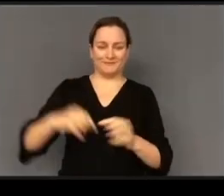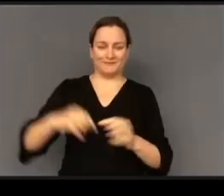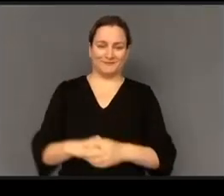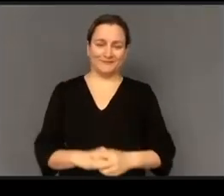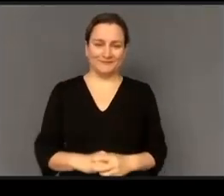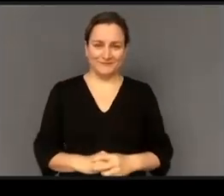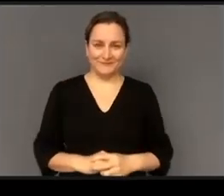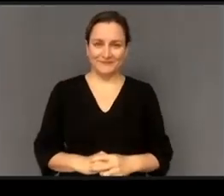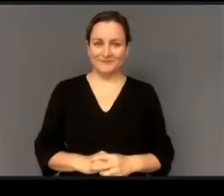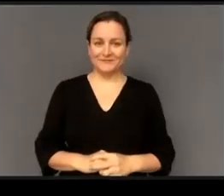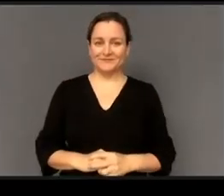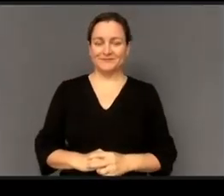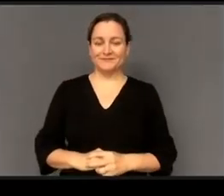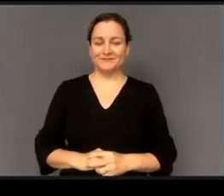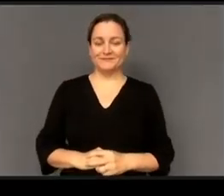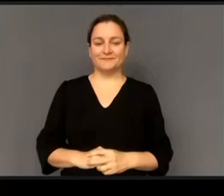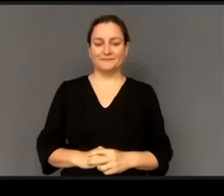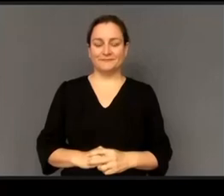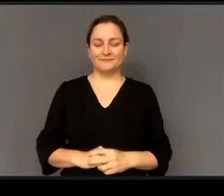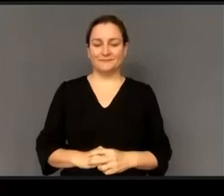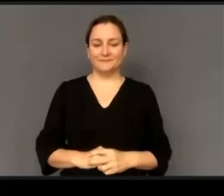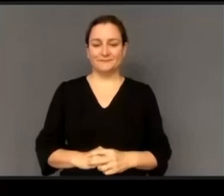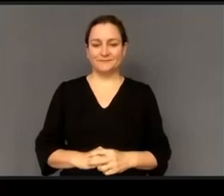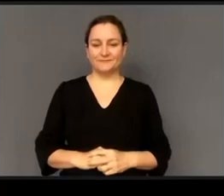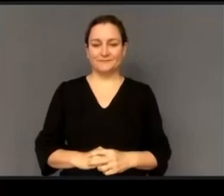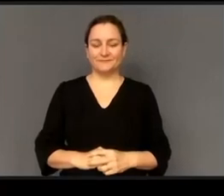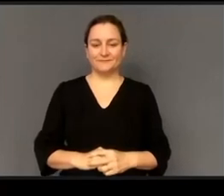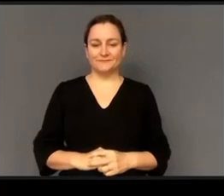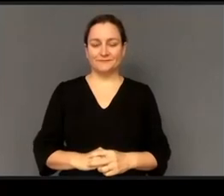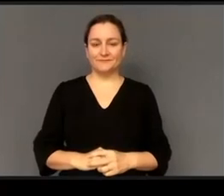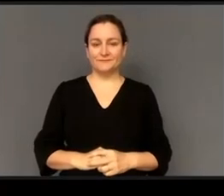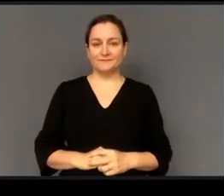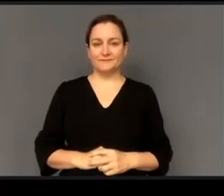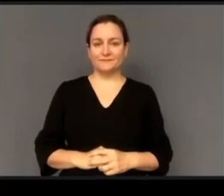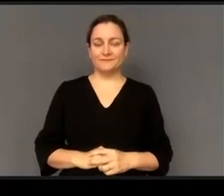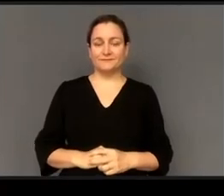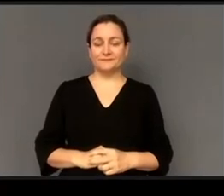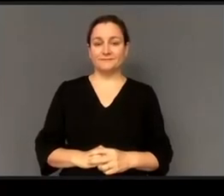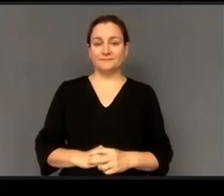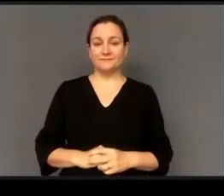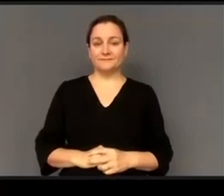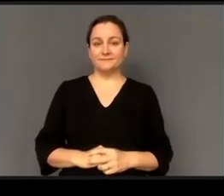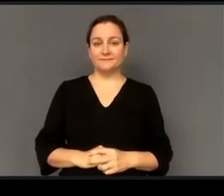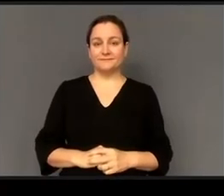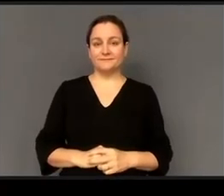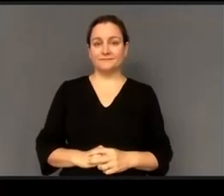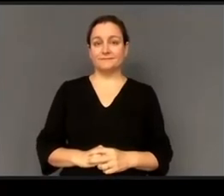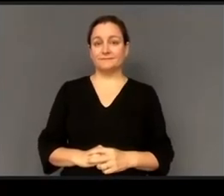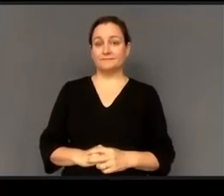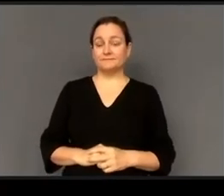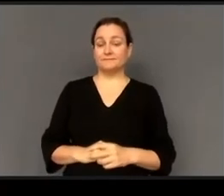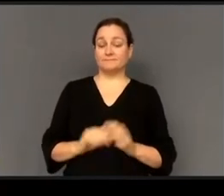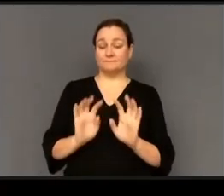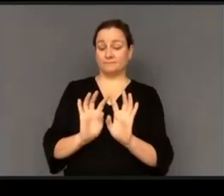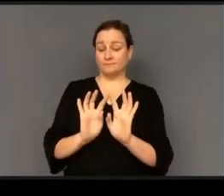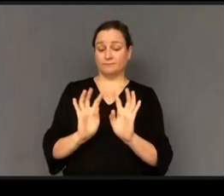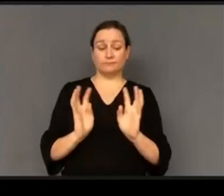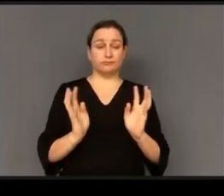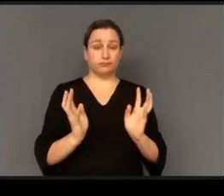اليابان اول بدء اود ان اعبر عن احت